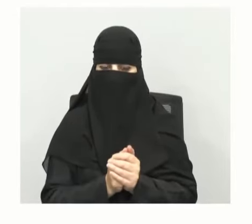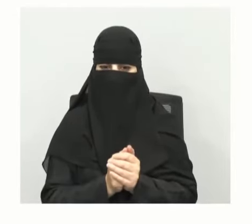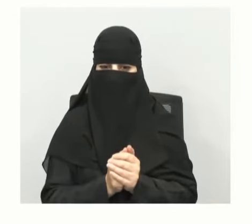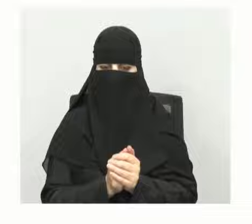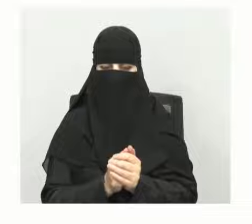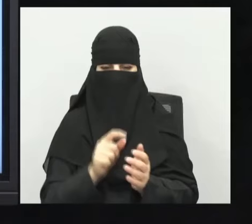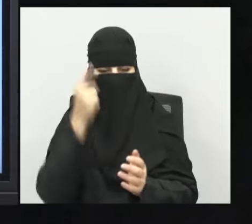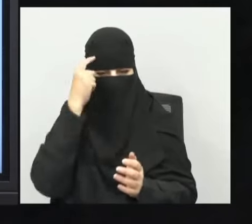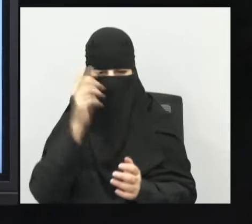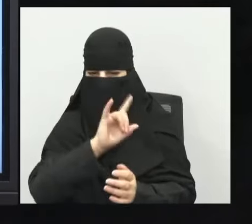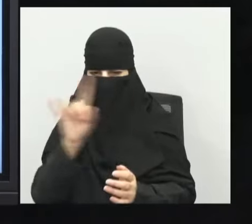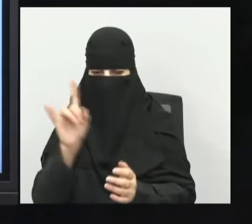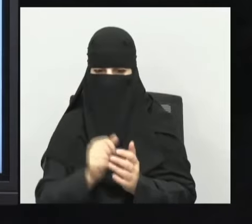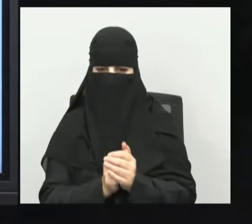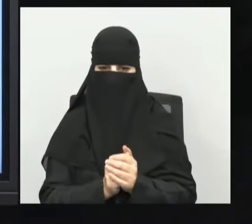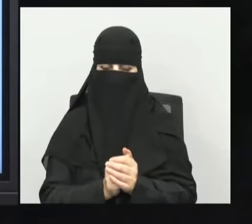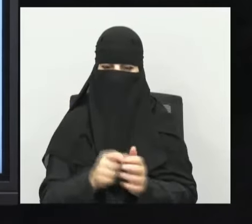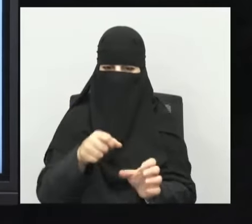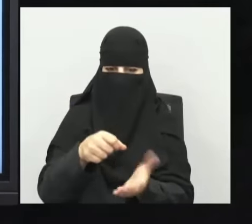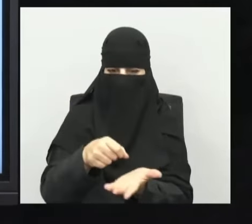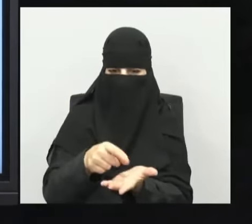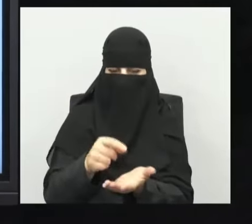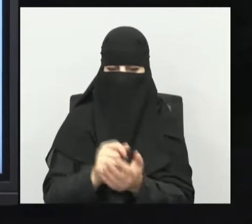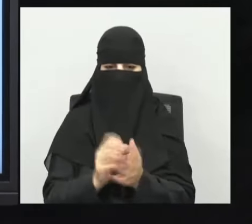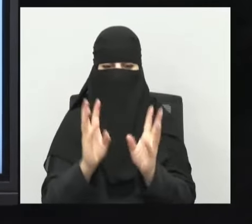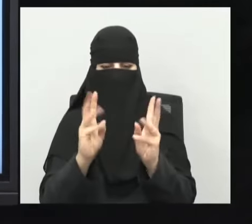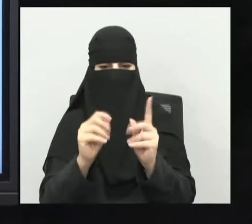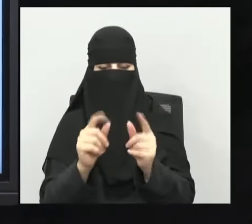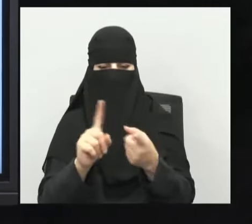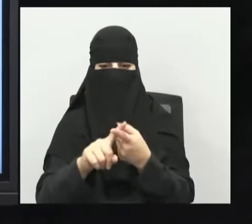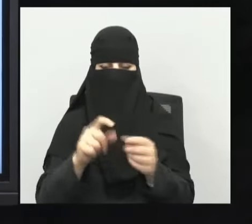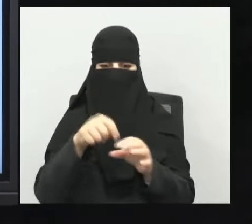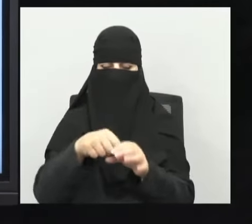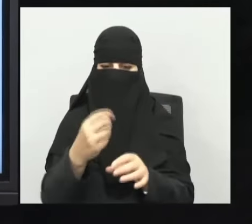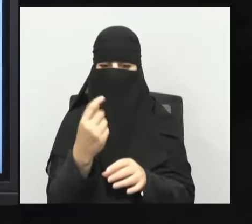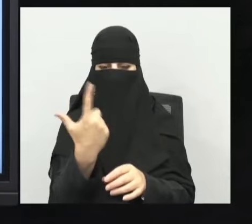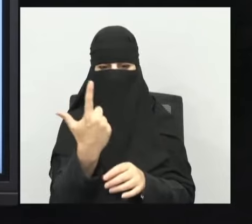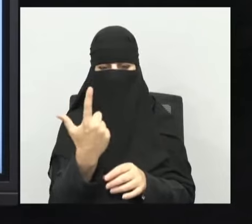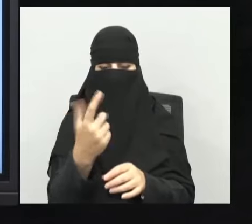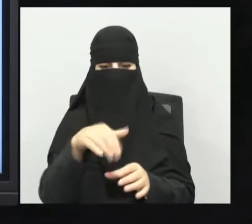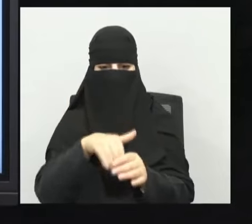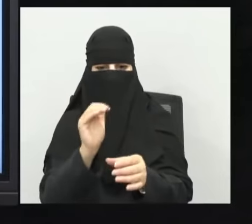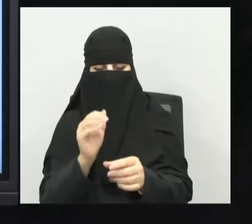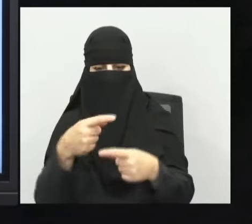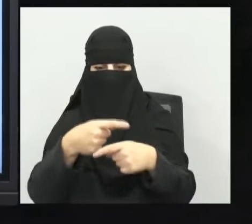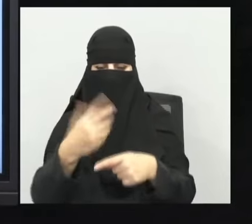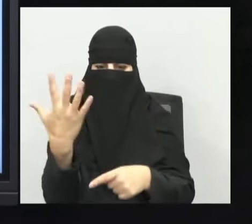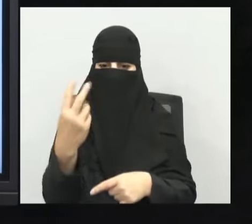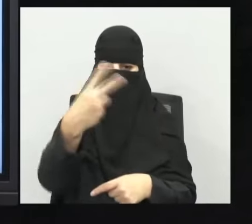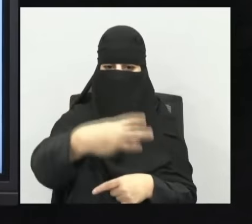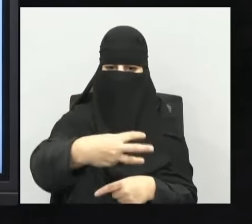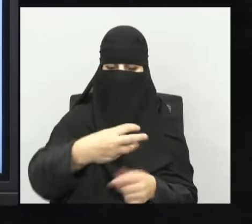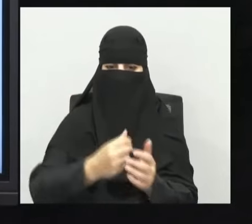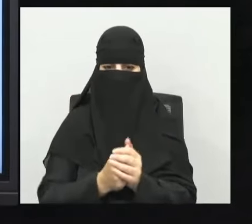مجهوله مفقوده يا ابطال ما هو هذا العدد المفقود اذا ضربته في السبعه يكون المخرج الذي 35